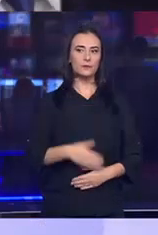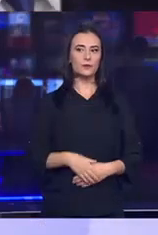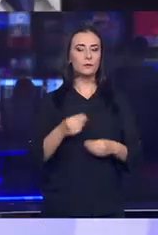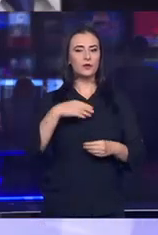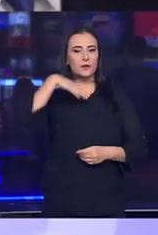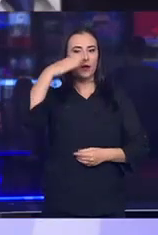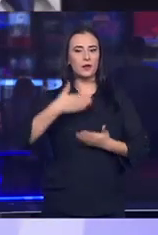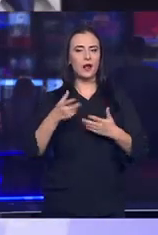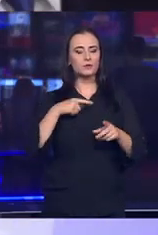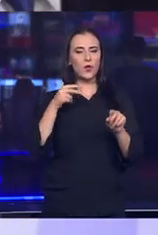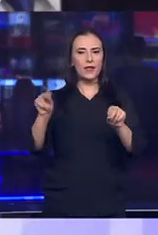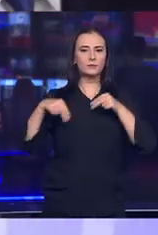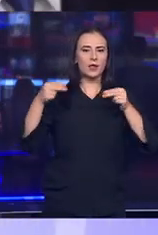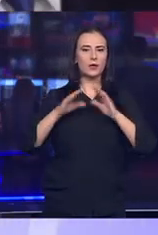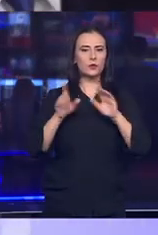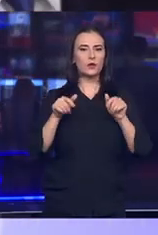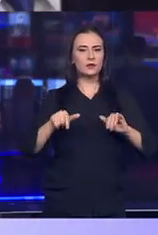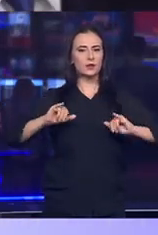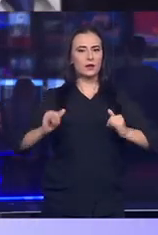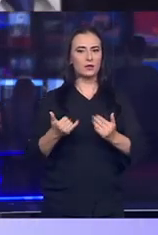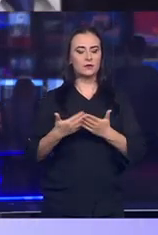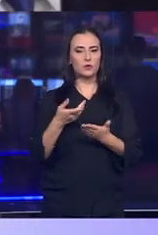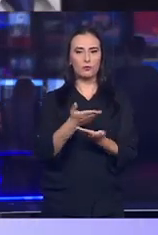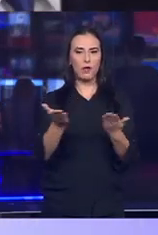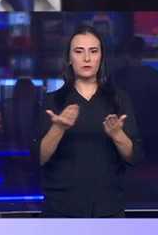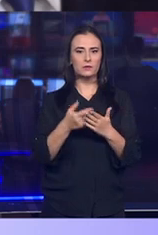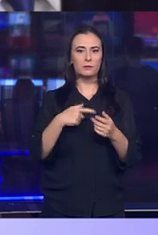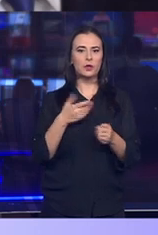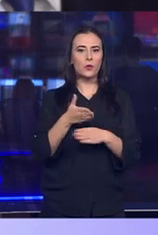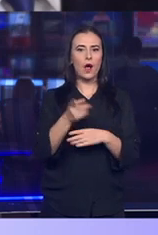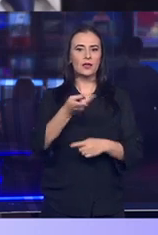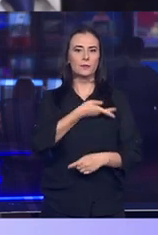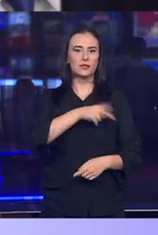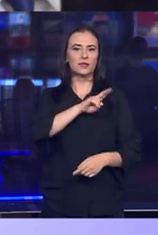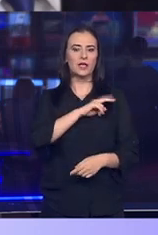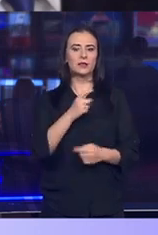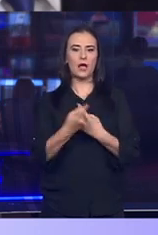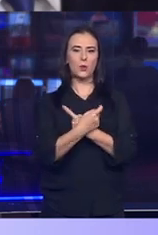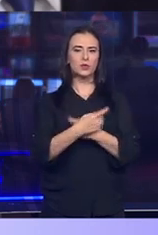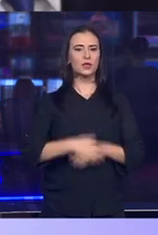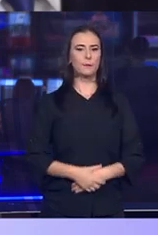Domnule Diaconescu, explicați-ne în ce cheie interpretați dumneavoastră această abținere a reprezentantului Austriei.